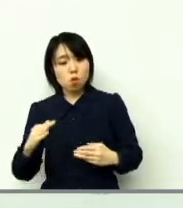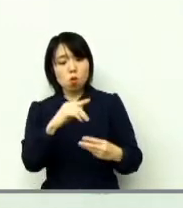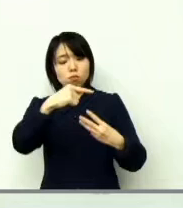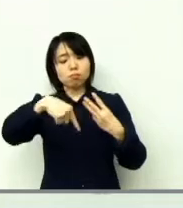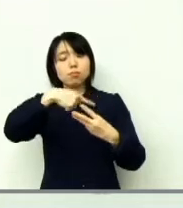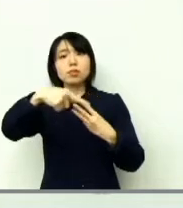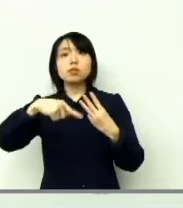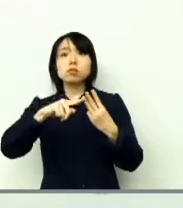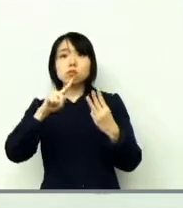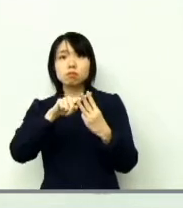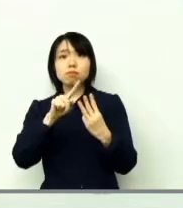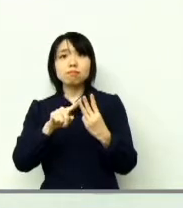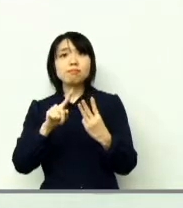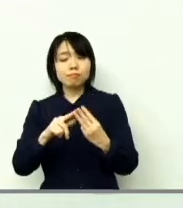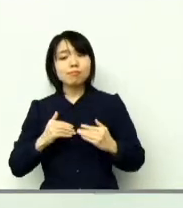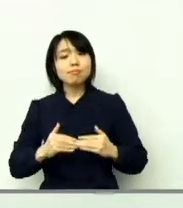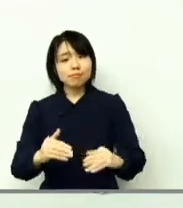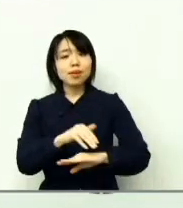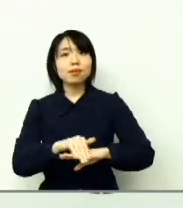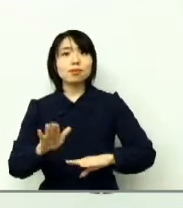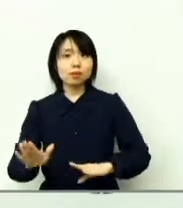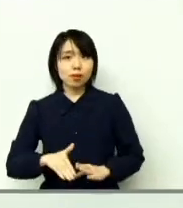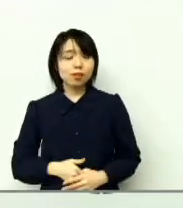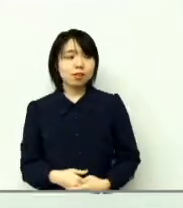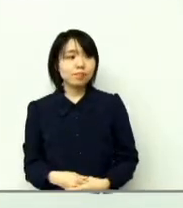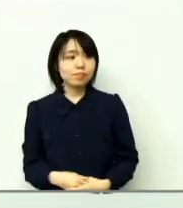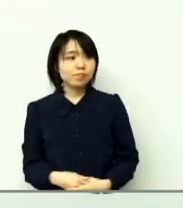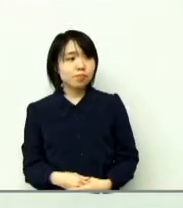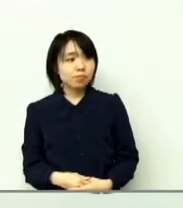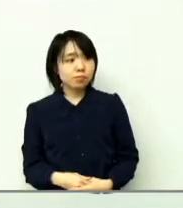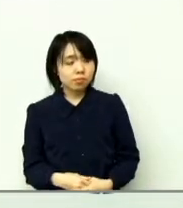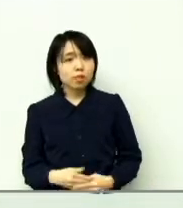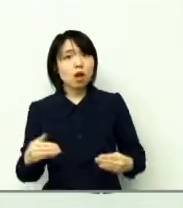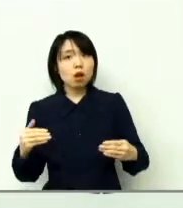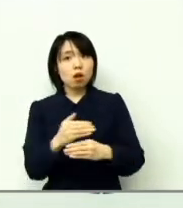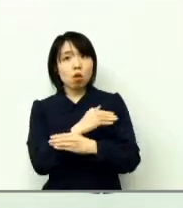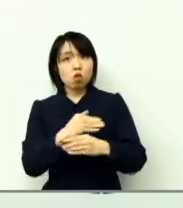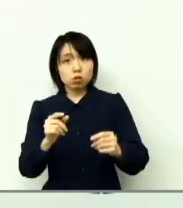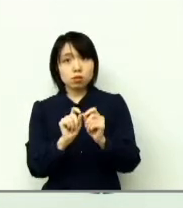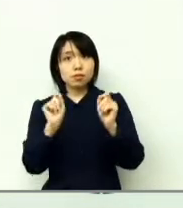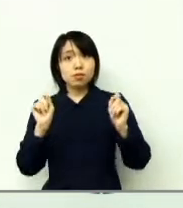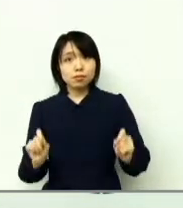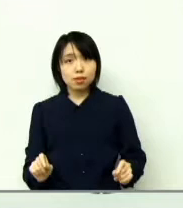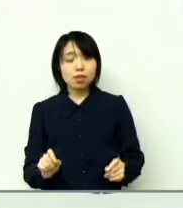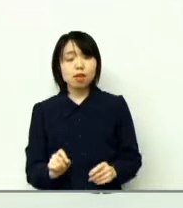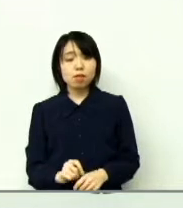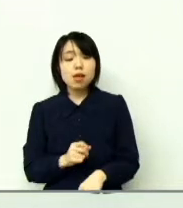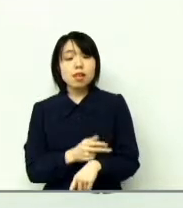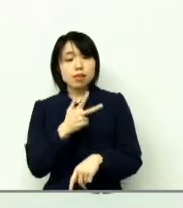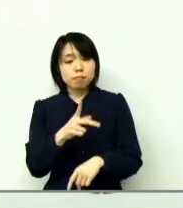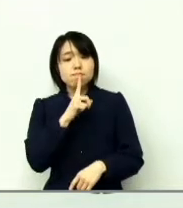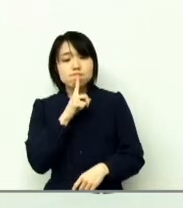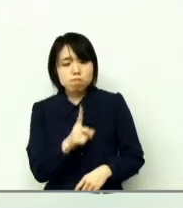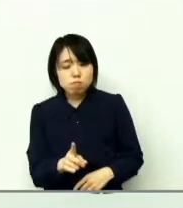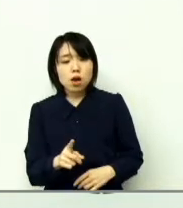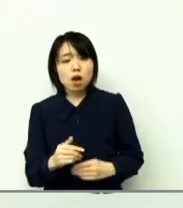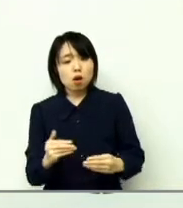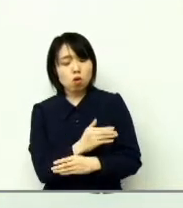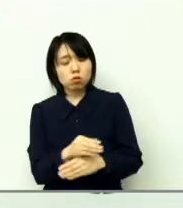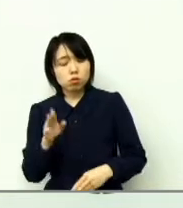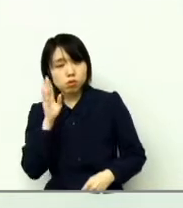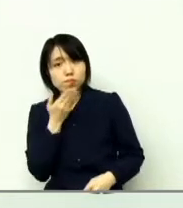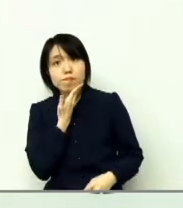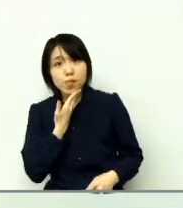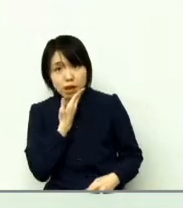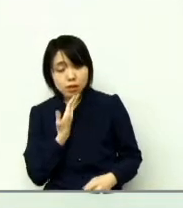3つの柱で推進をしてまいります。交通インフラの拡充につきましては、本市の強みであります交通の利便性を